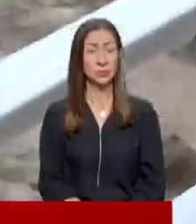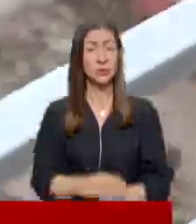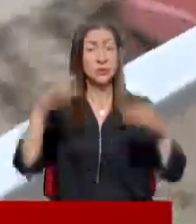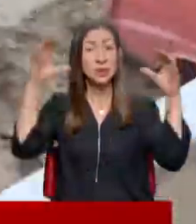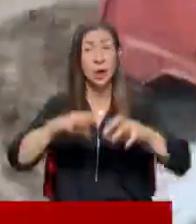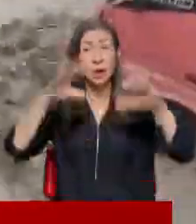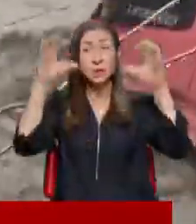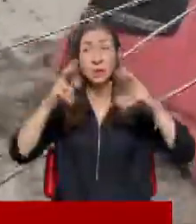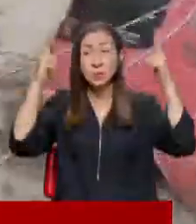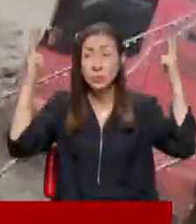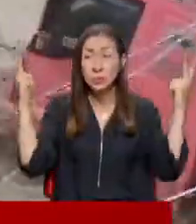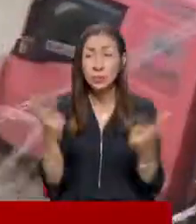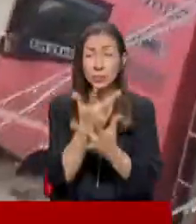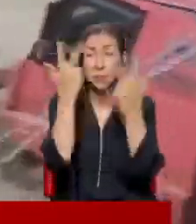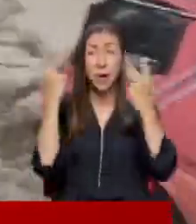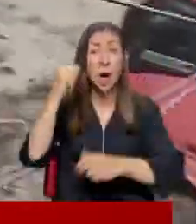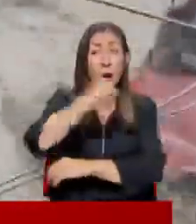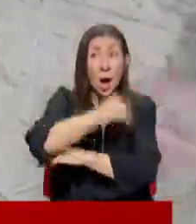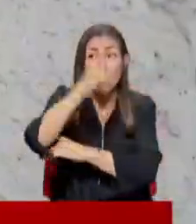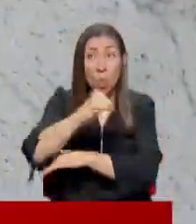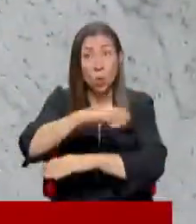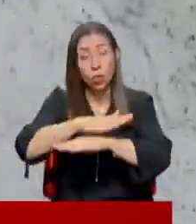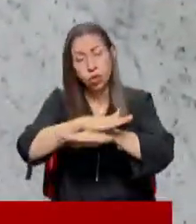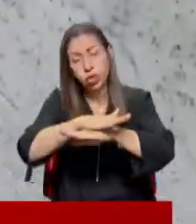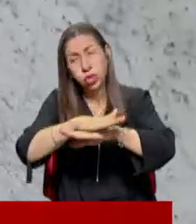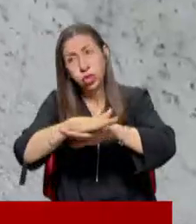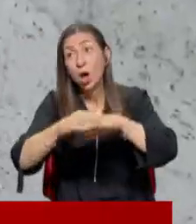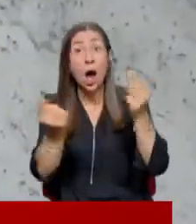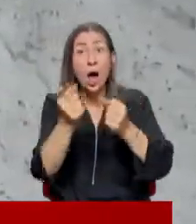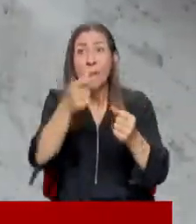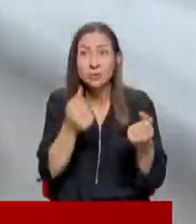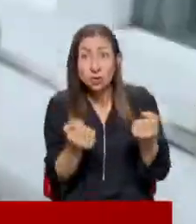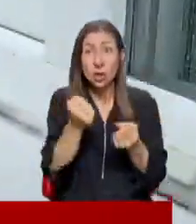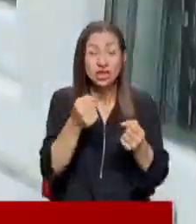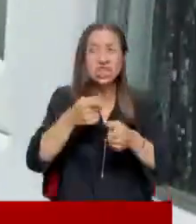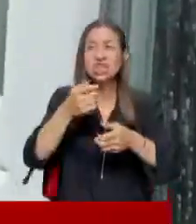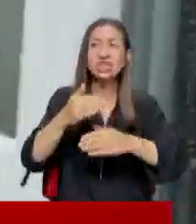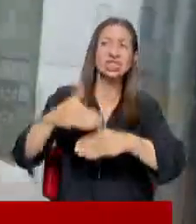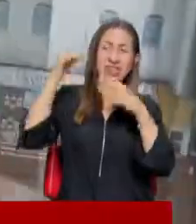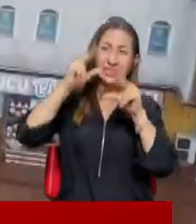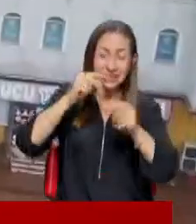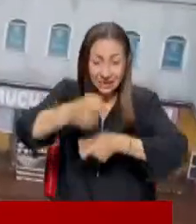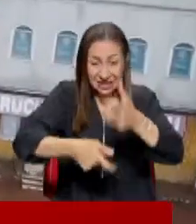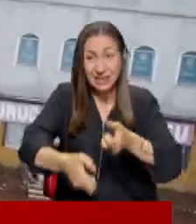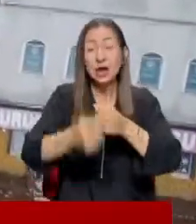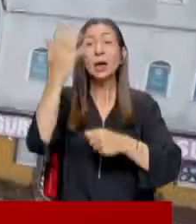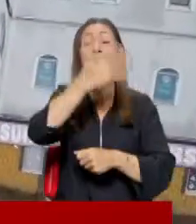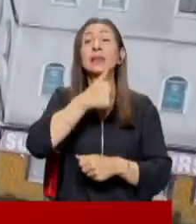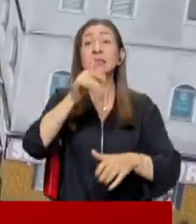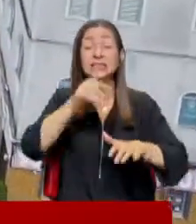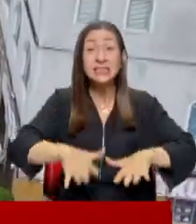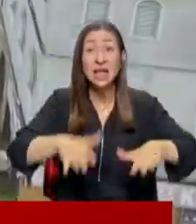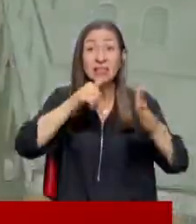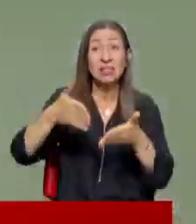Yağış o kadar şiddetliydi ki kamyonu sürükledi. Sürücüsünü binadan çarşaf sarkıtıp kurtardılar. Karadeniz'i vuran